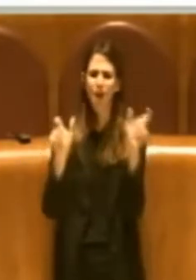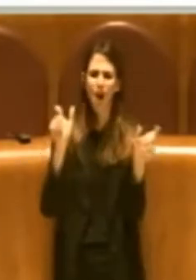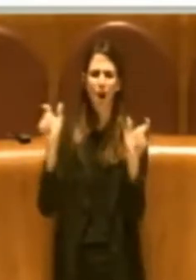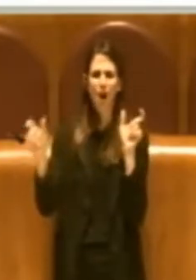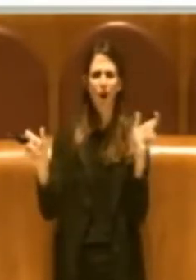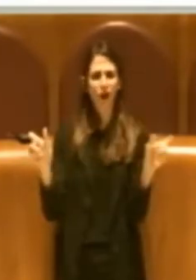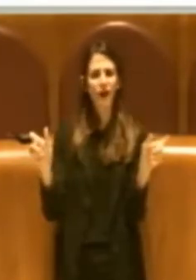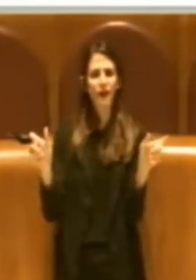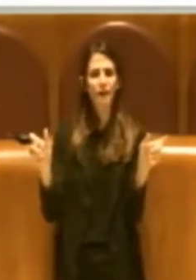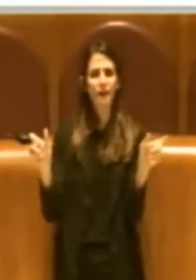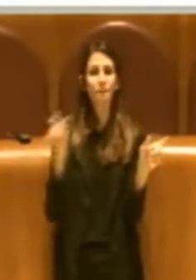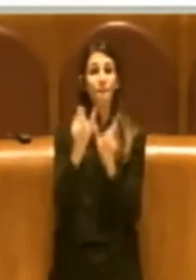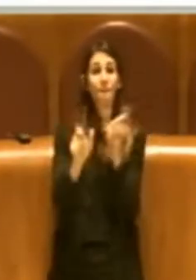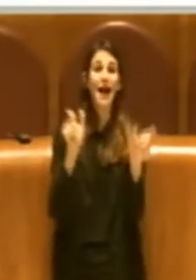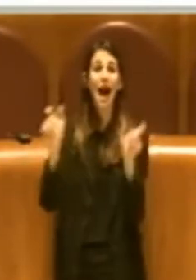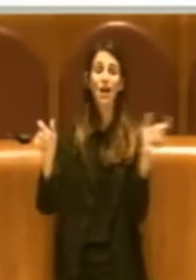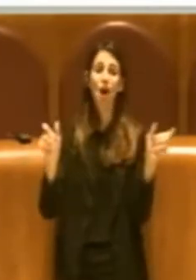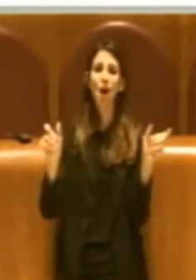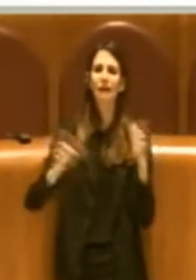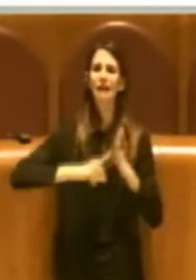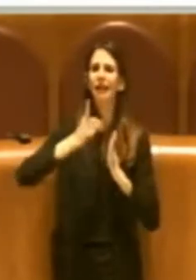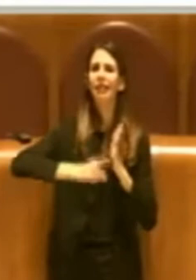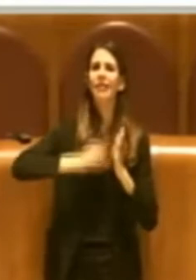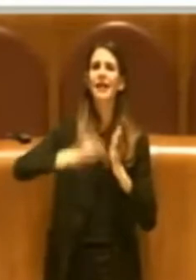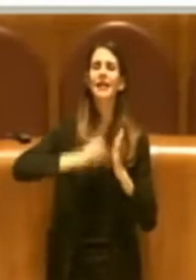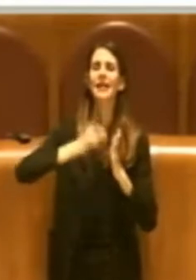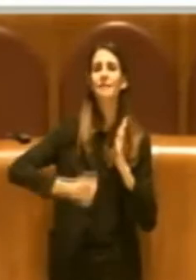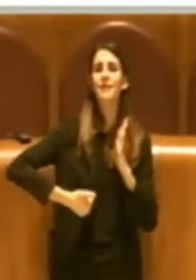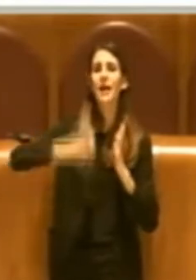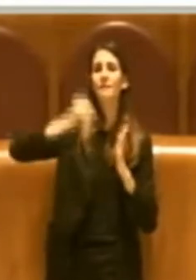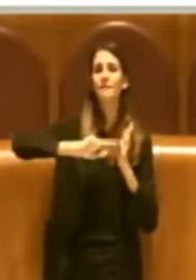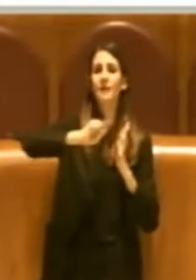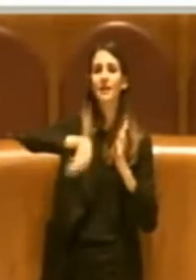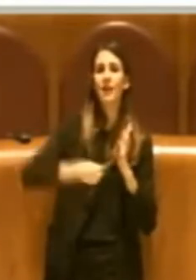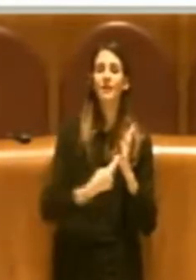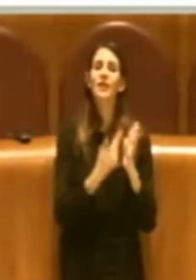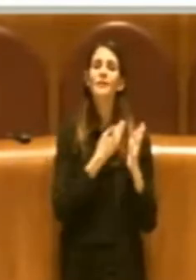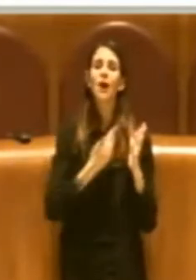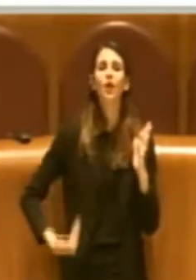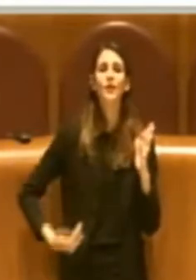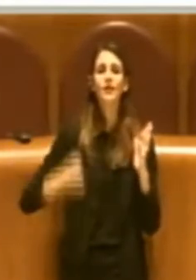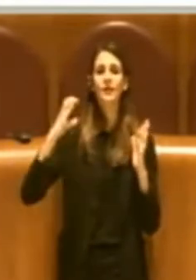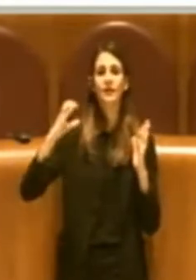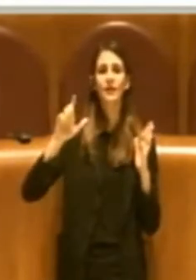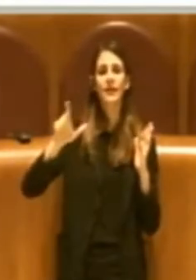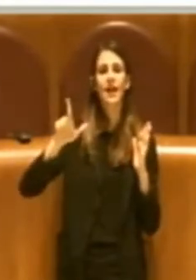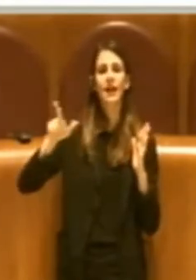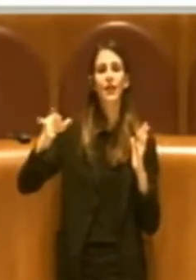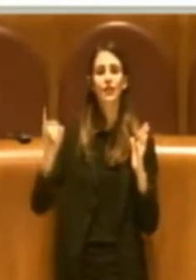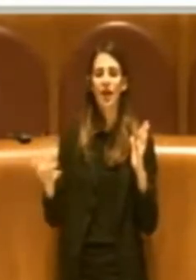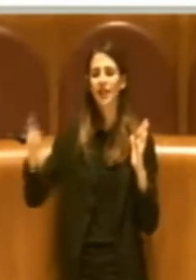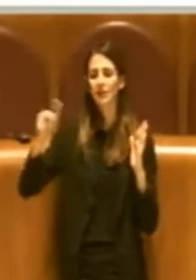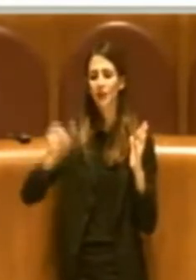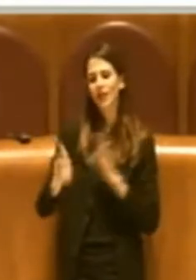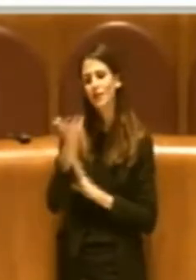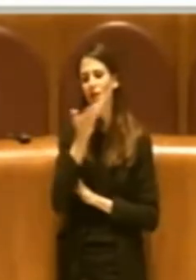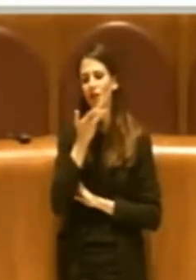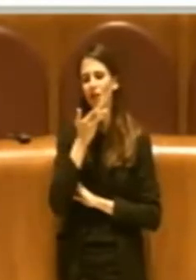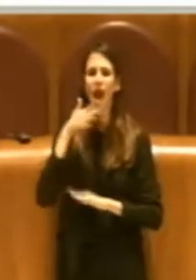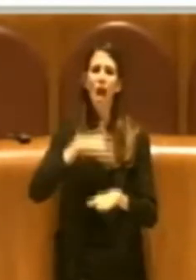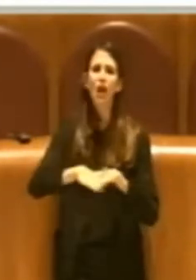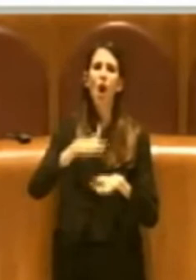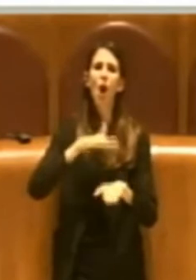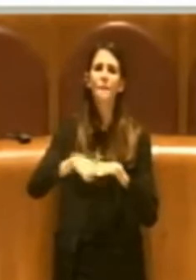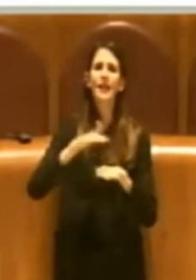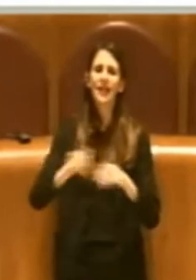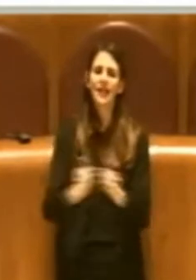espressi nella delibera prima firma della collega Celli, semplicemente per una separazione delle competenze tra uffici